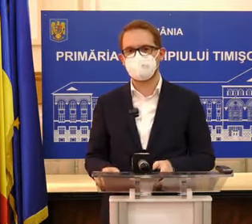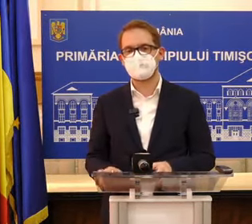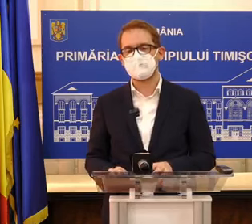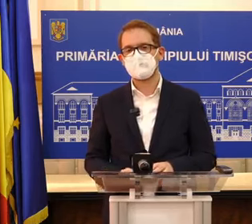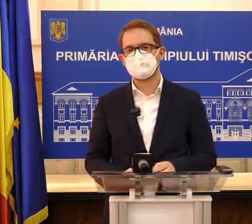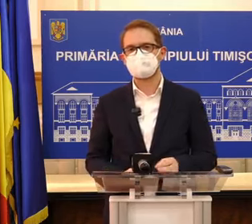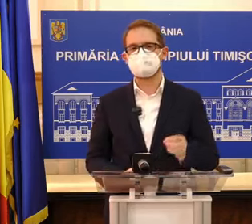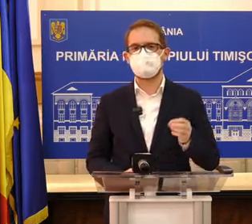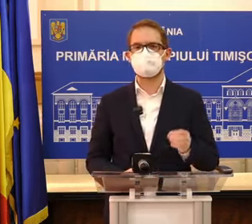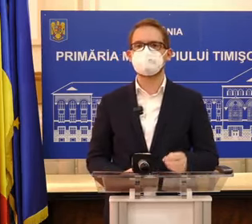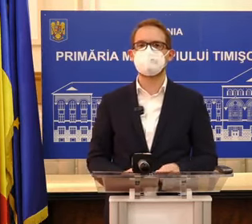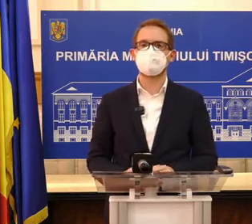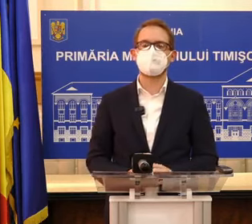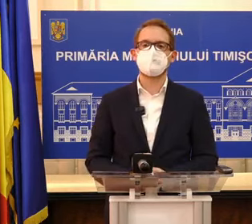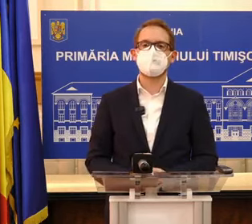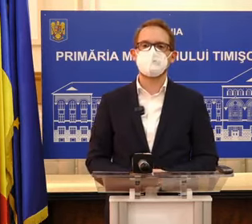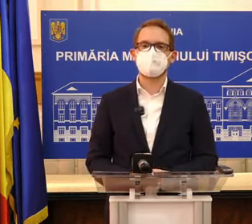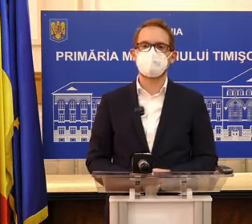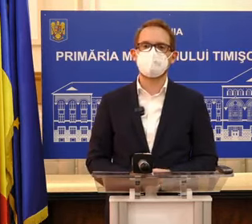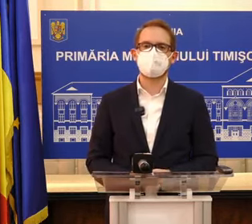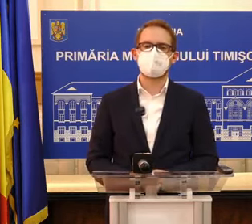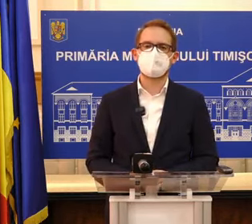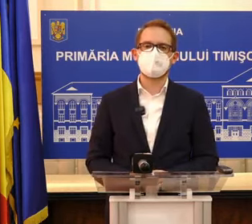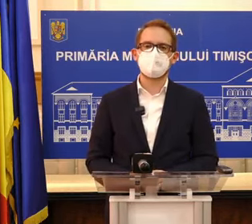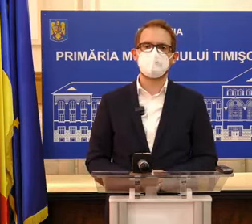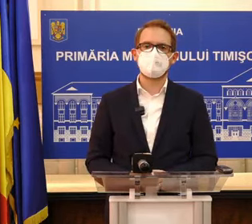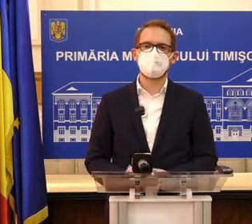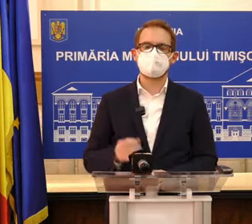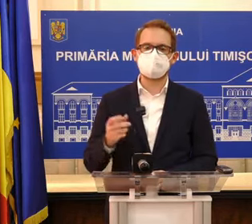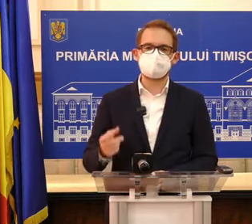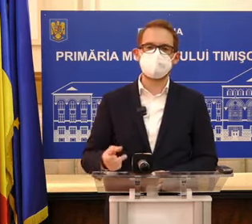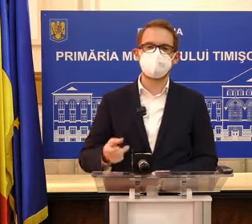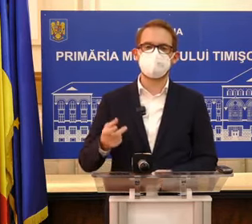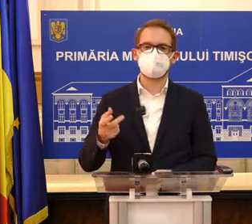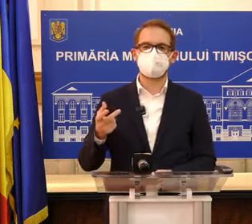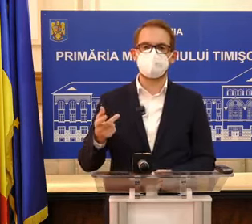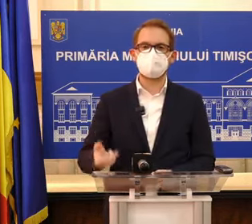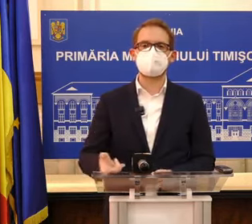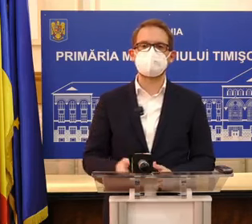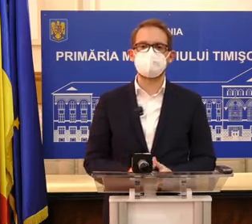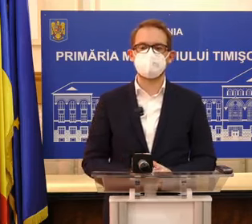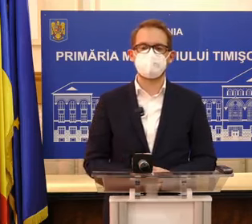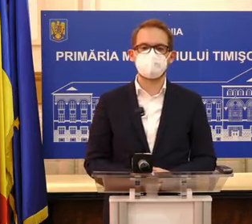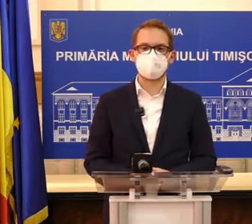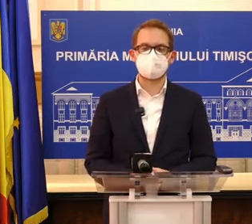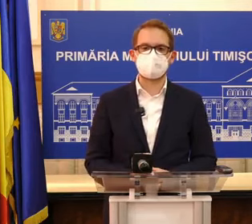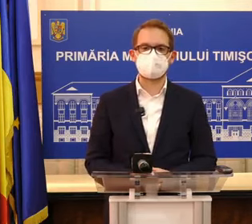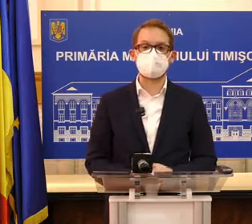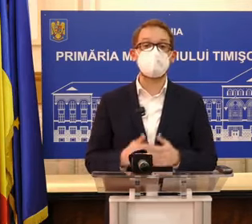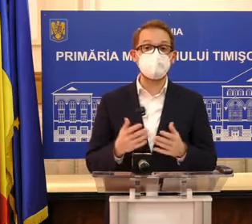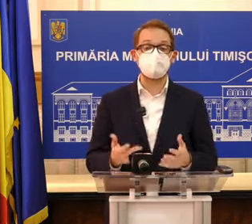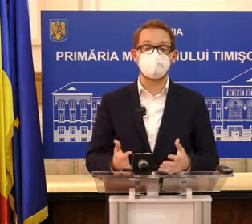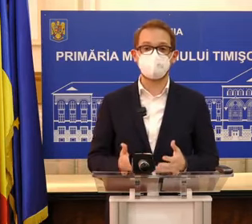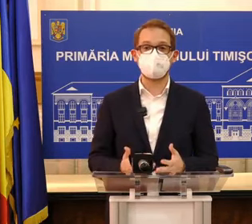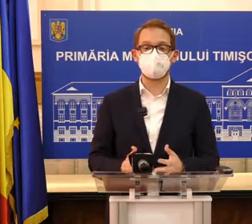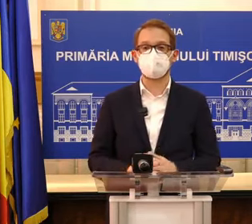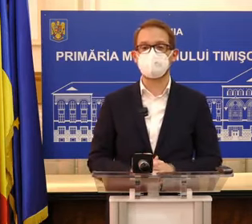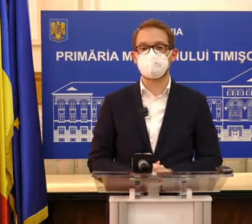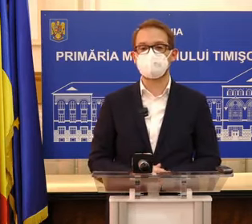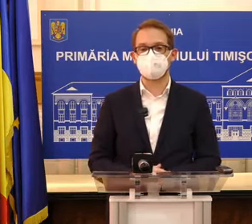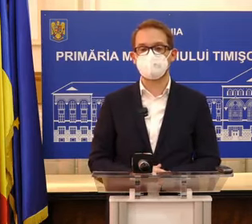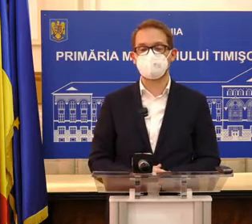Colterm, să arate că un sistem de încălzire centralizat are un